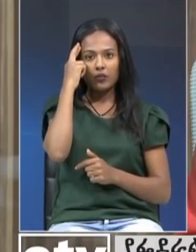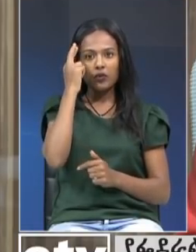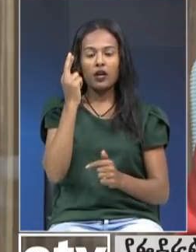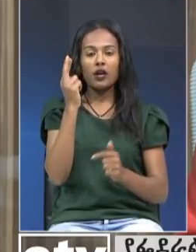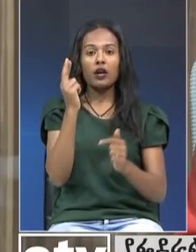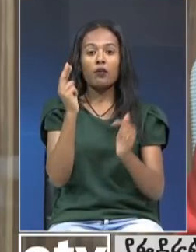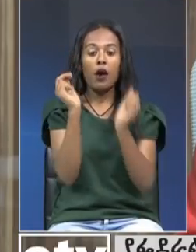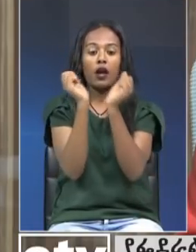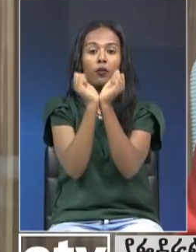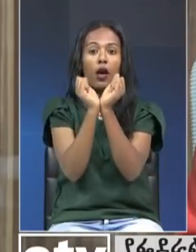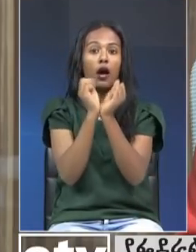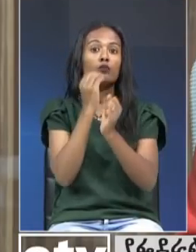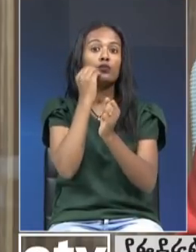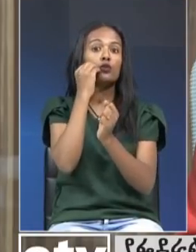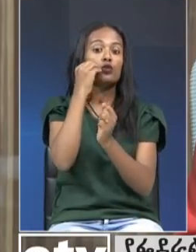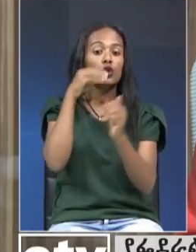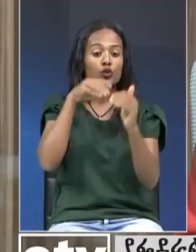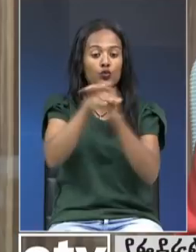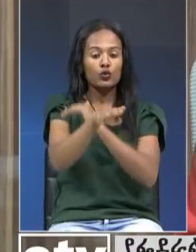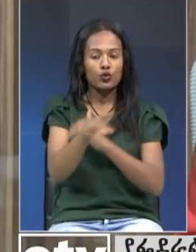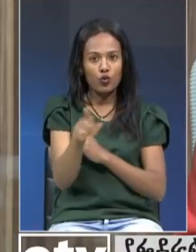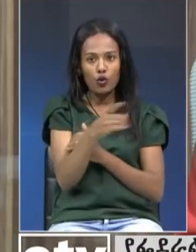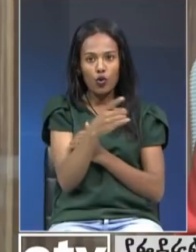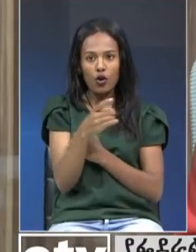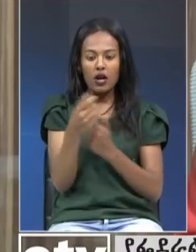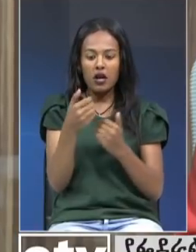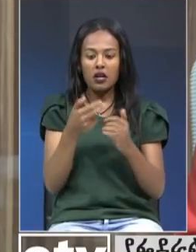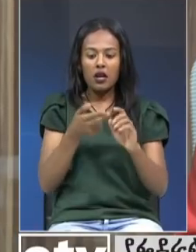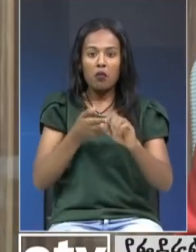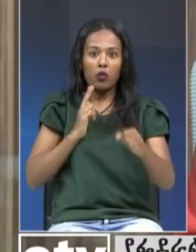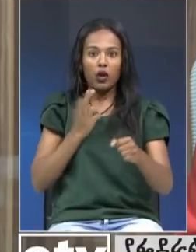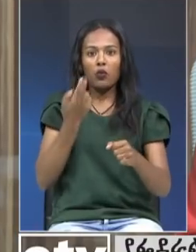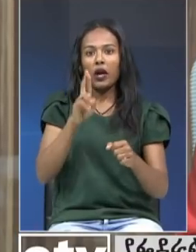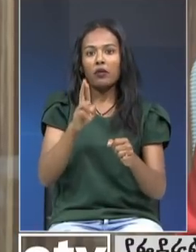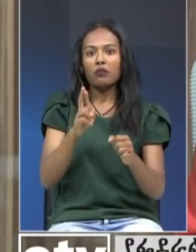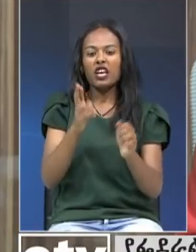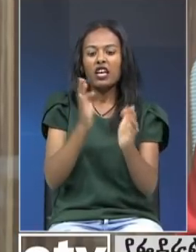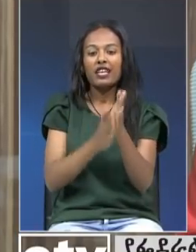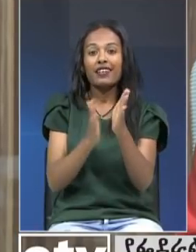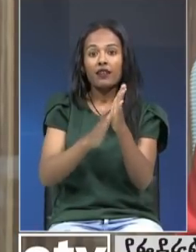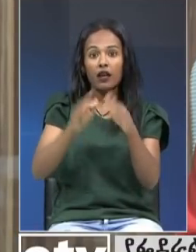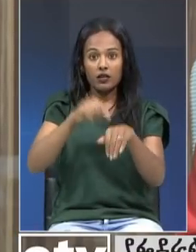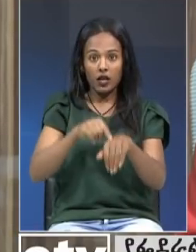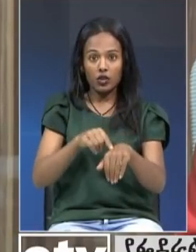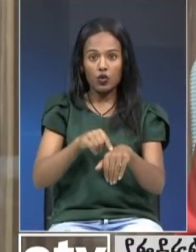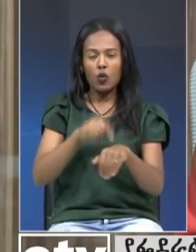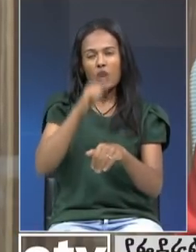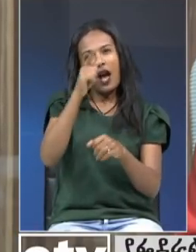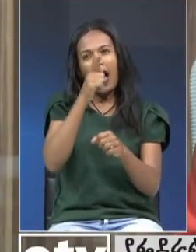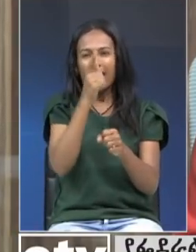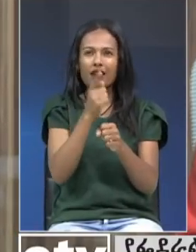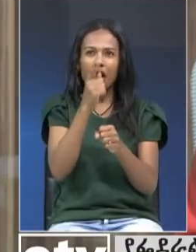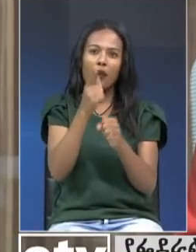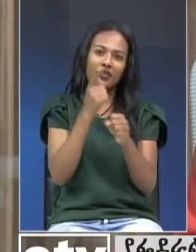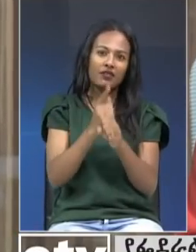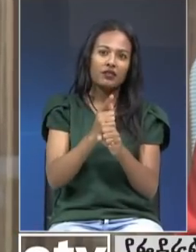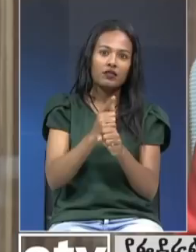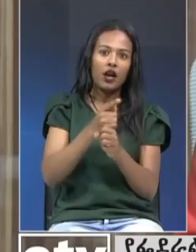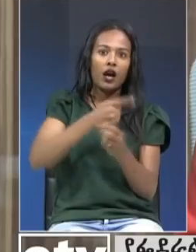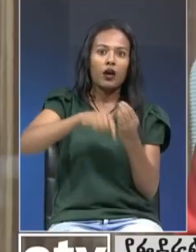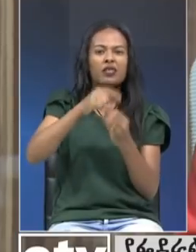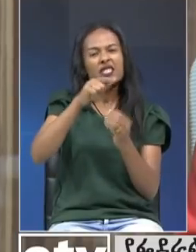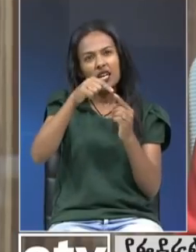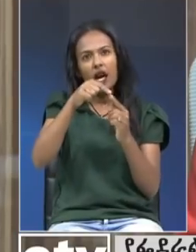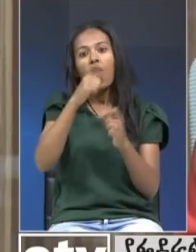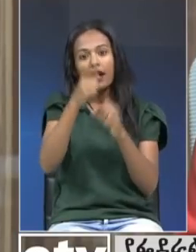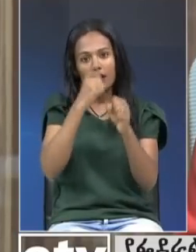በማረሚያ ቤቶቻችን ውስጥ ሆነው ለመለቀቅ ወይም ደግሞ ያመክሮ ጊዜያቸው ወደ 1 ዓመት አካባቢ ወይም እስከ